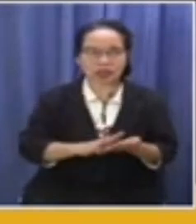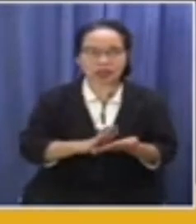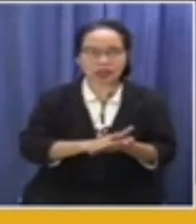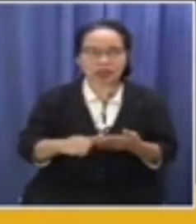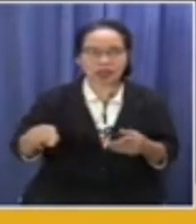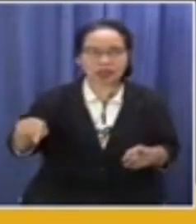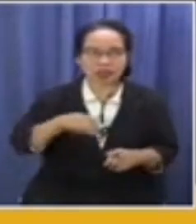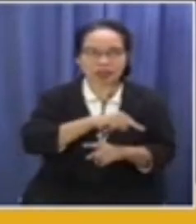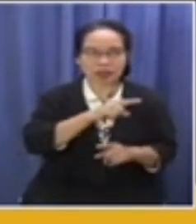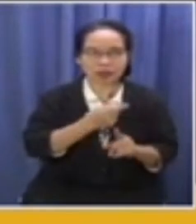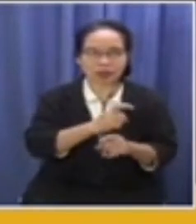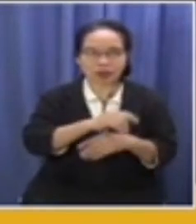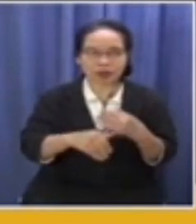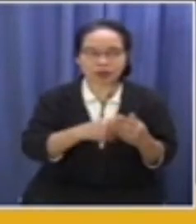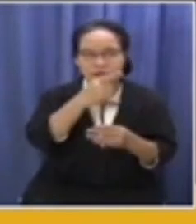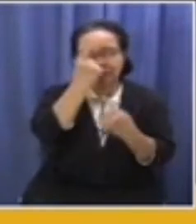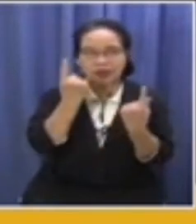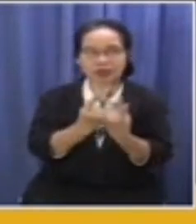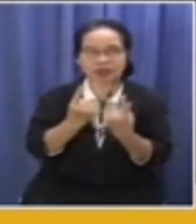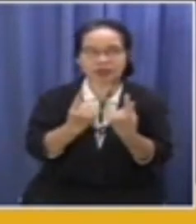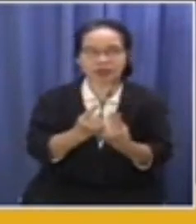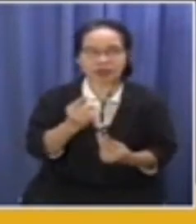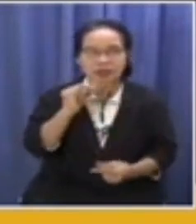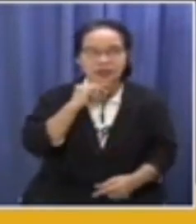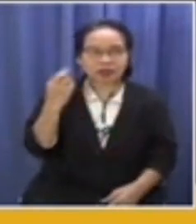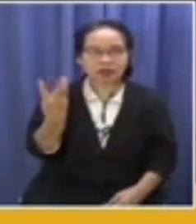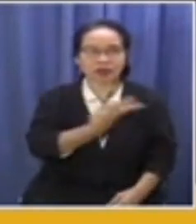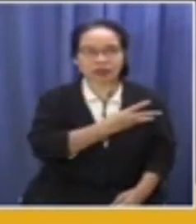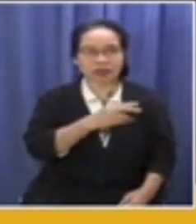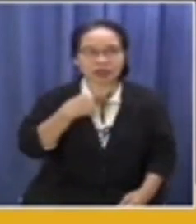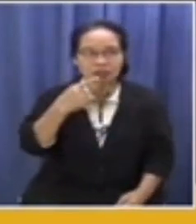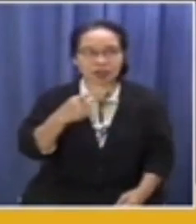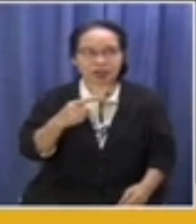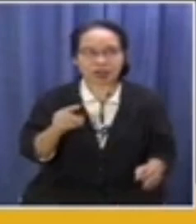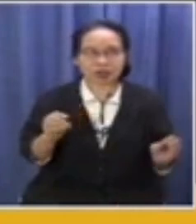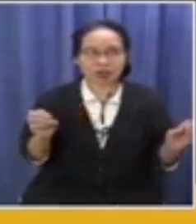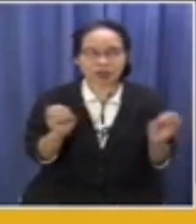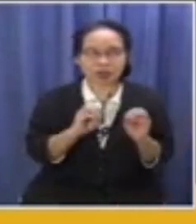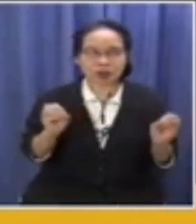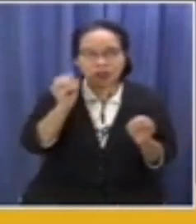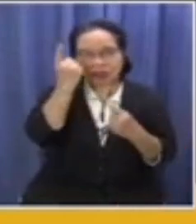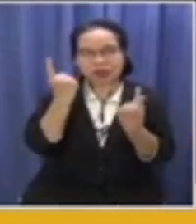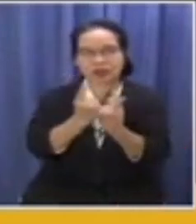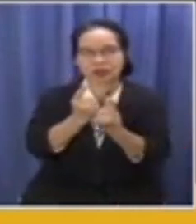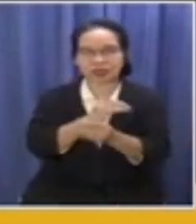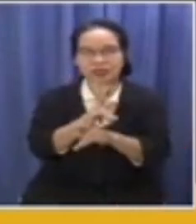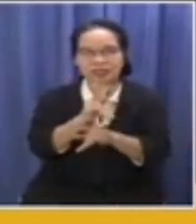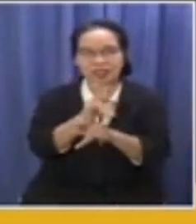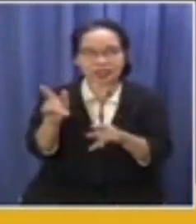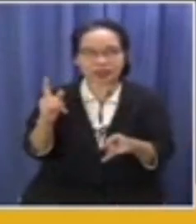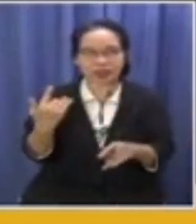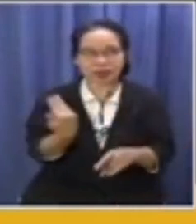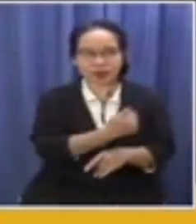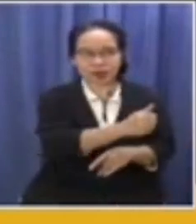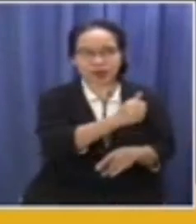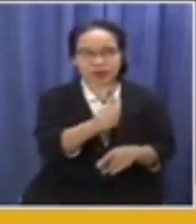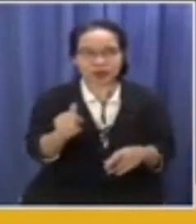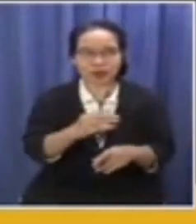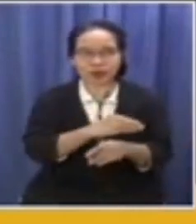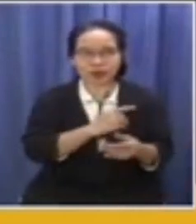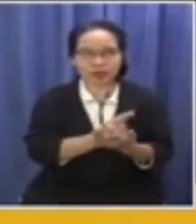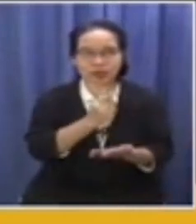ng kasalanan kung sinasabi nating tayo'y walang kasalanan ay ating dinadaya ang ating